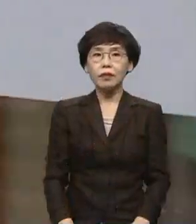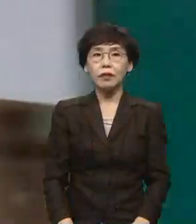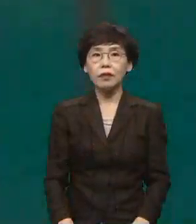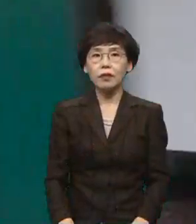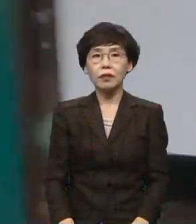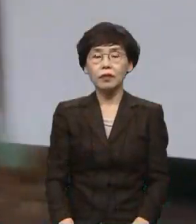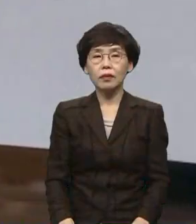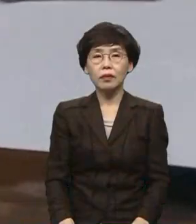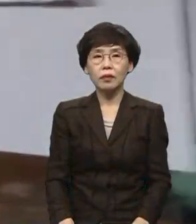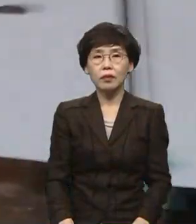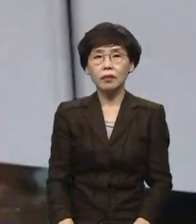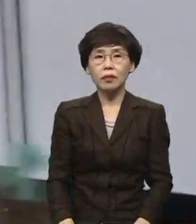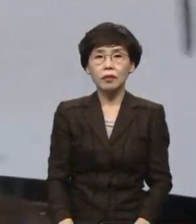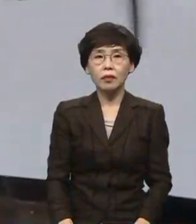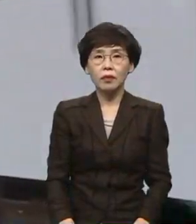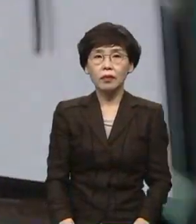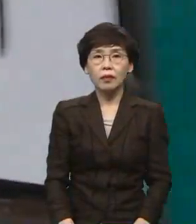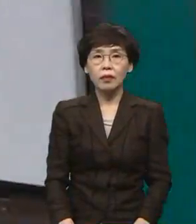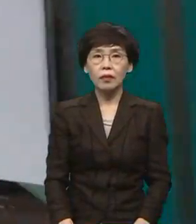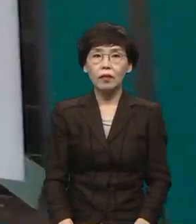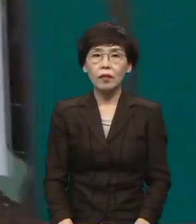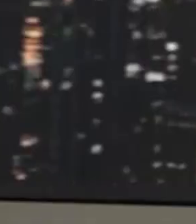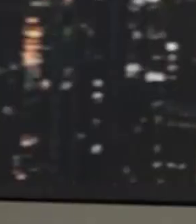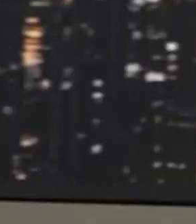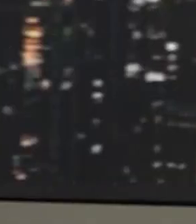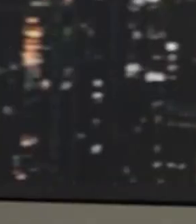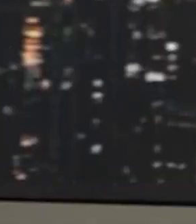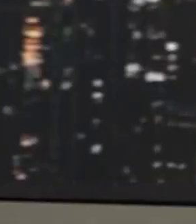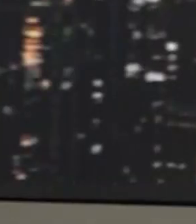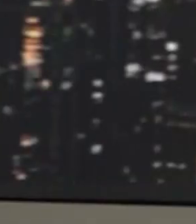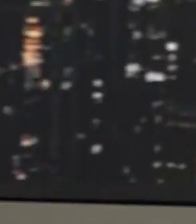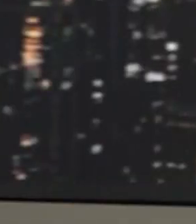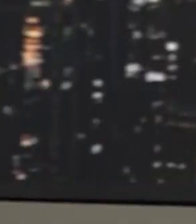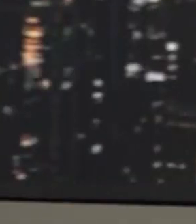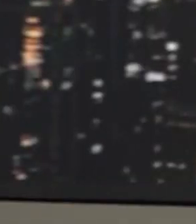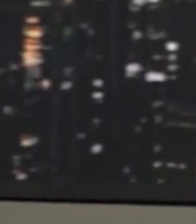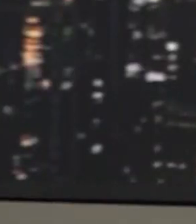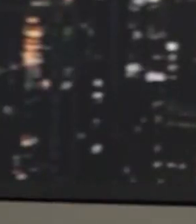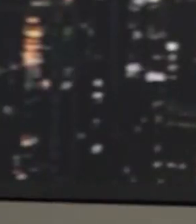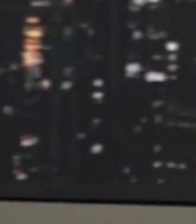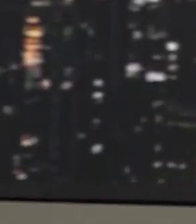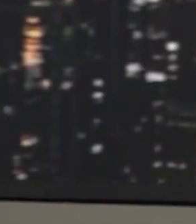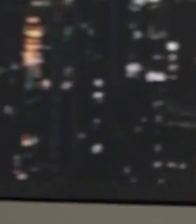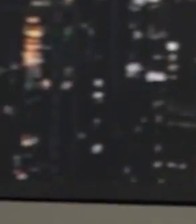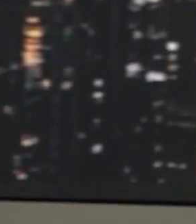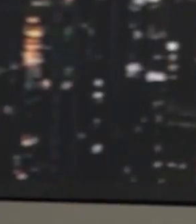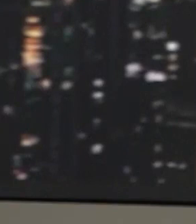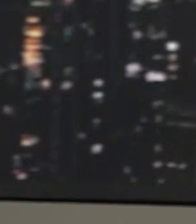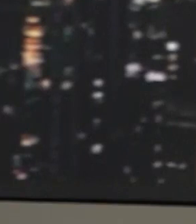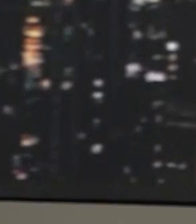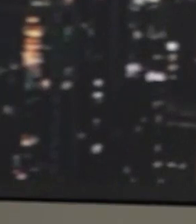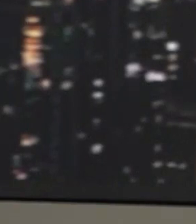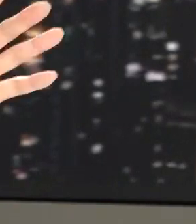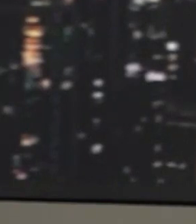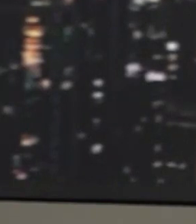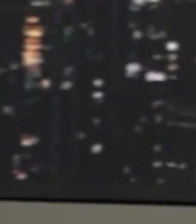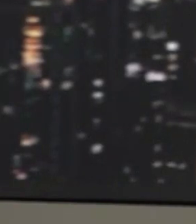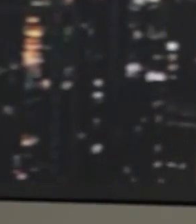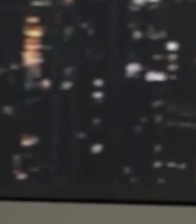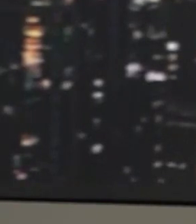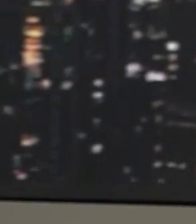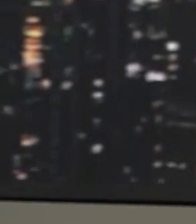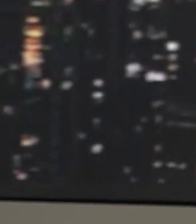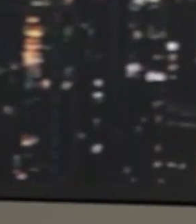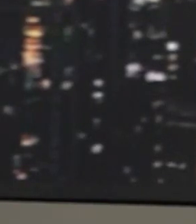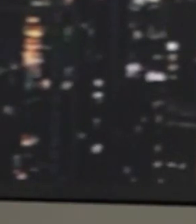SBS 박찬근입니다. 네, 안녕하십니까. 김현우입니다. 더 많은 뉴스와 라이브 이벤트를 보고 싶으시면 화면